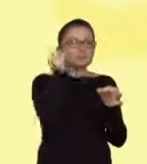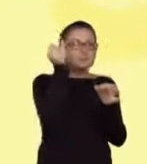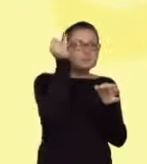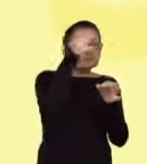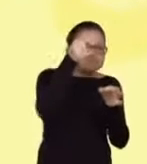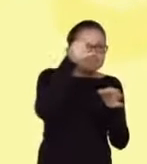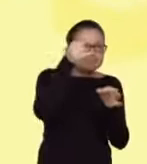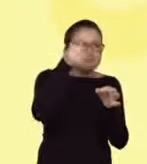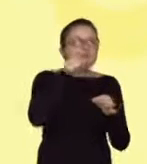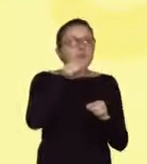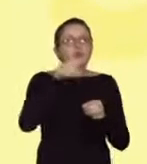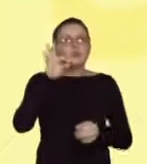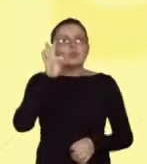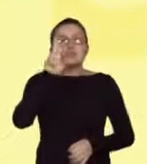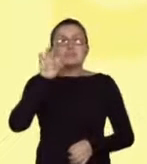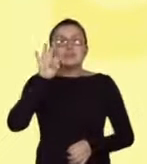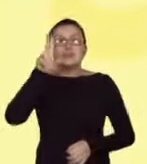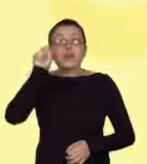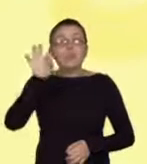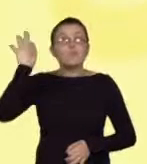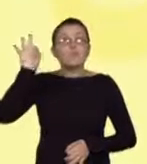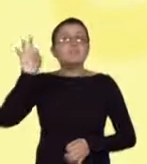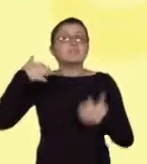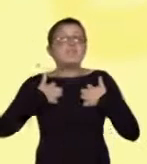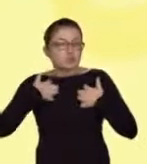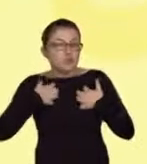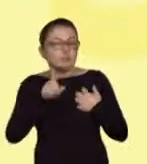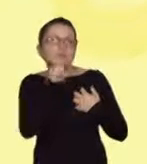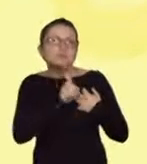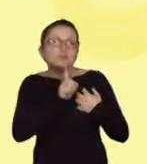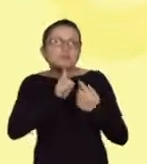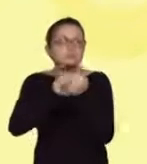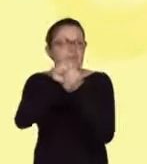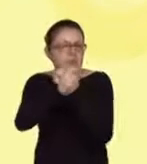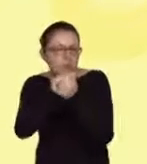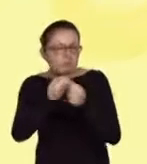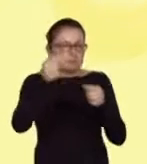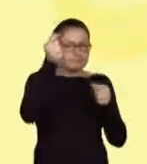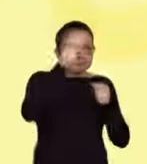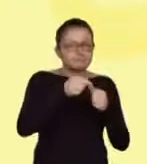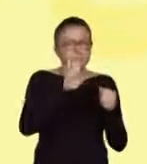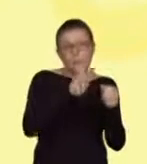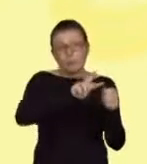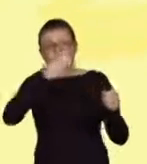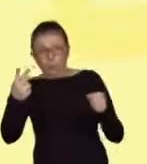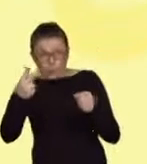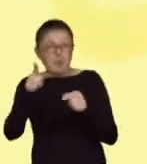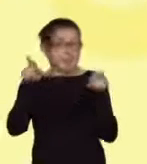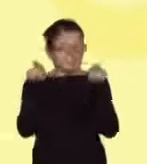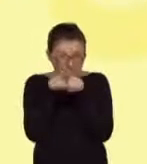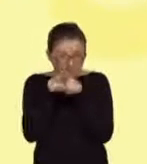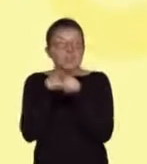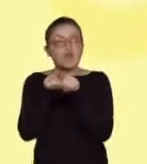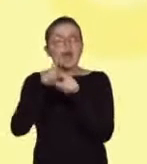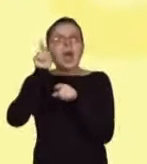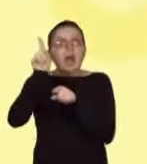kropel surowej zmielonej trzustki zwierzęcej. Do drugiego zestawu dodano taką samą objętość trzustki zwierzęcej zmielonej,